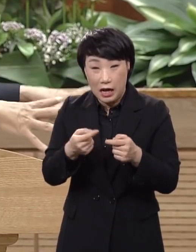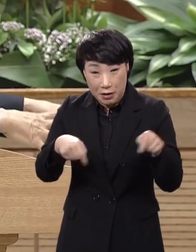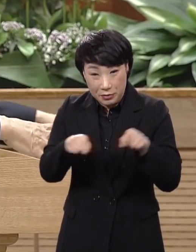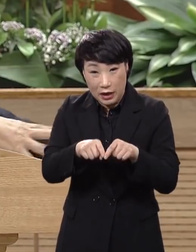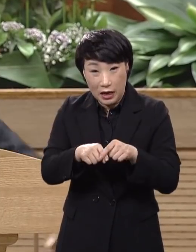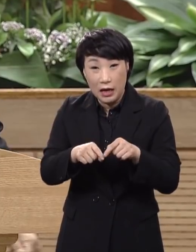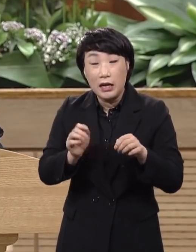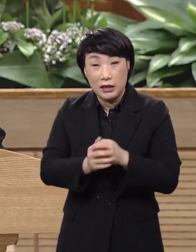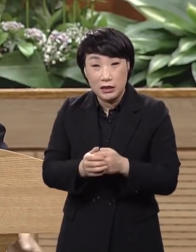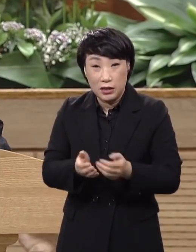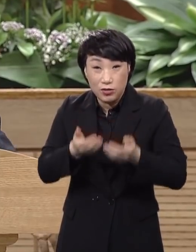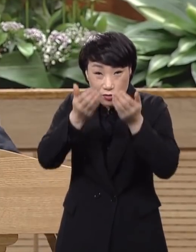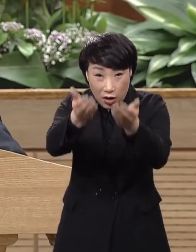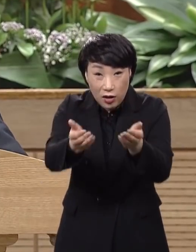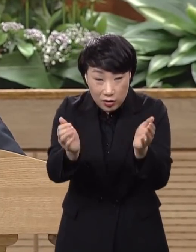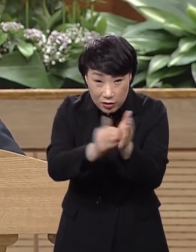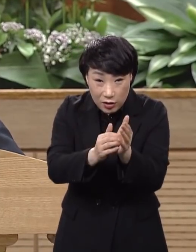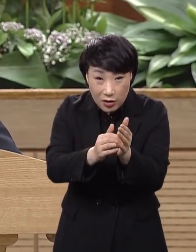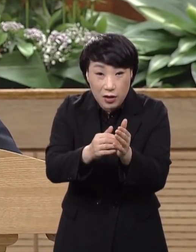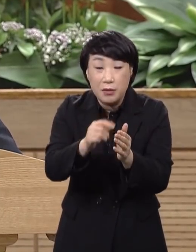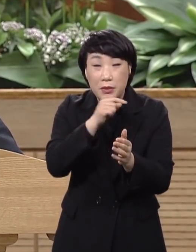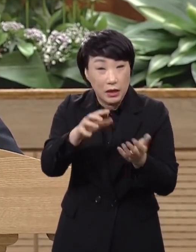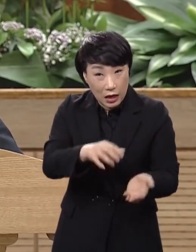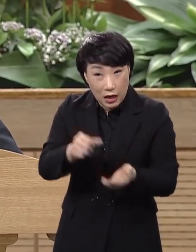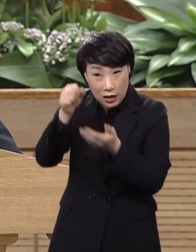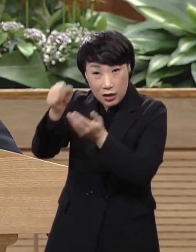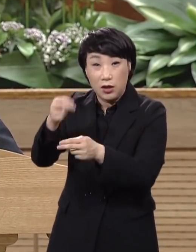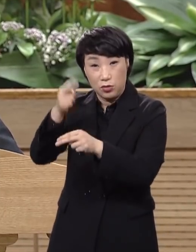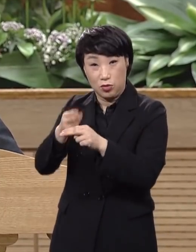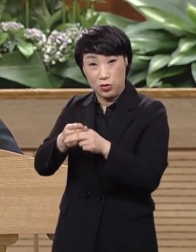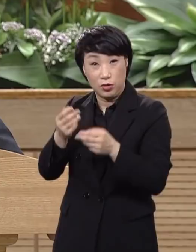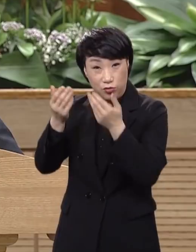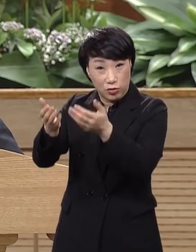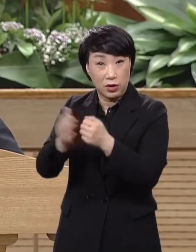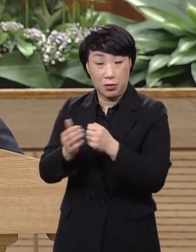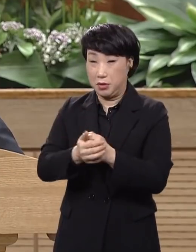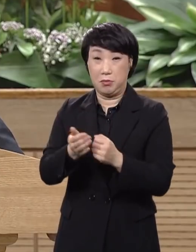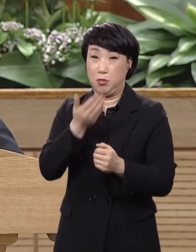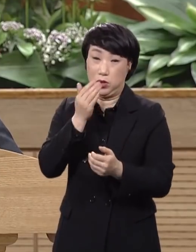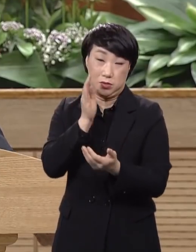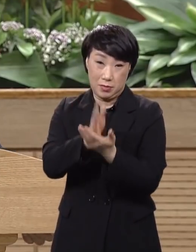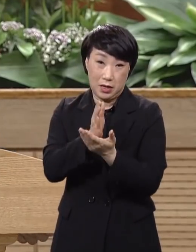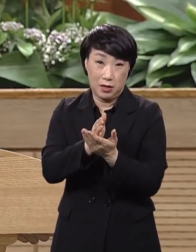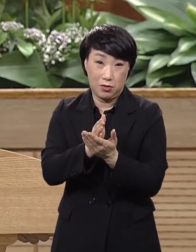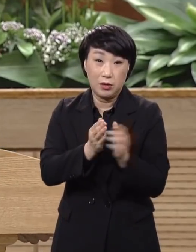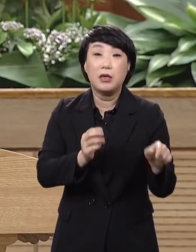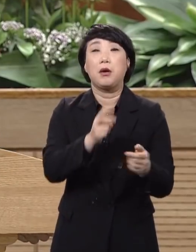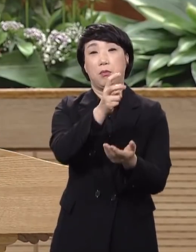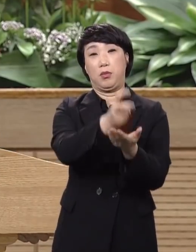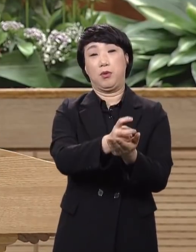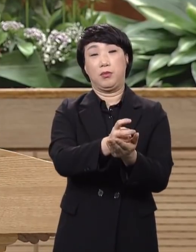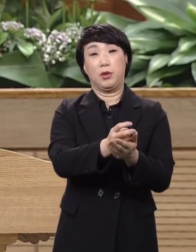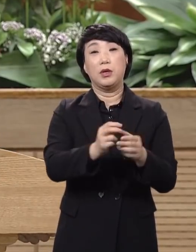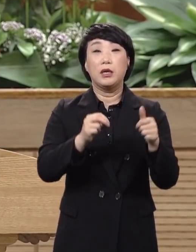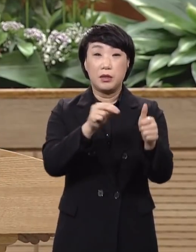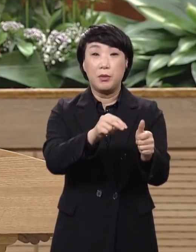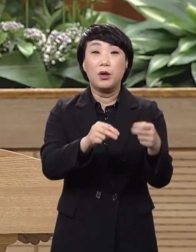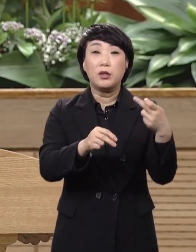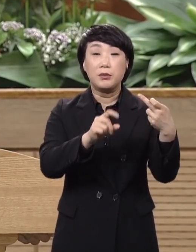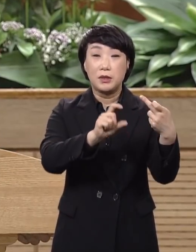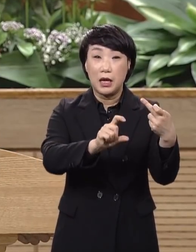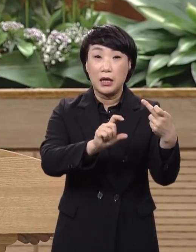피채가 떠나버리니까 이건 절대 먹어서는 안 된다. 이게 법이요. 신명기